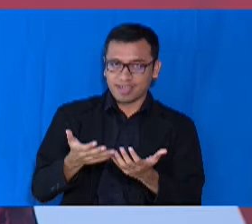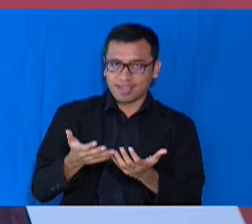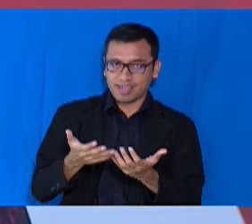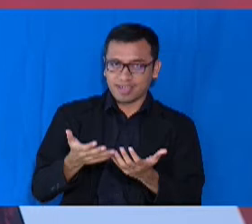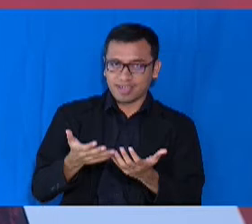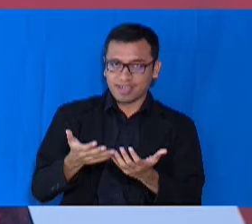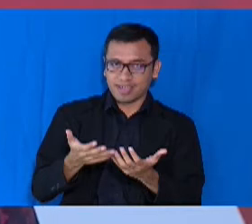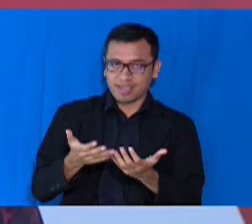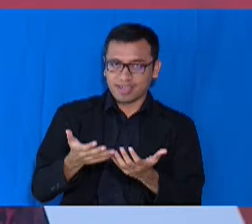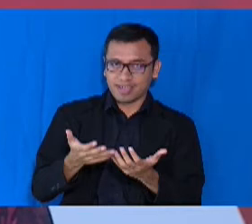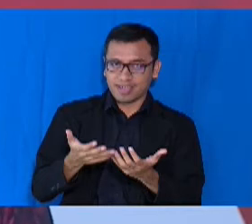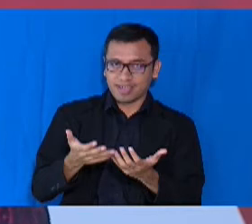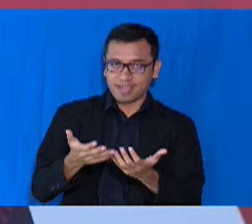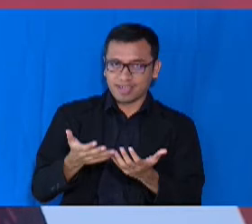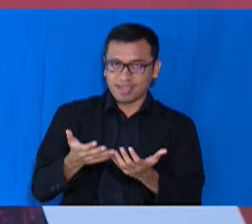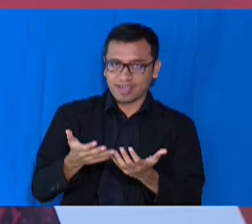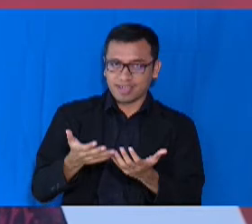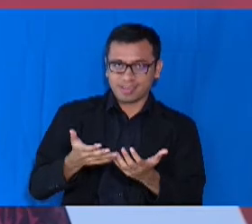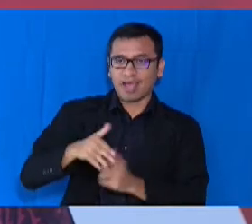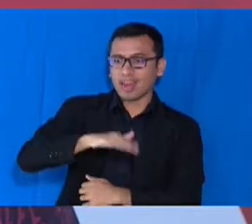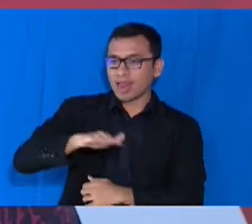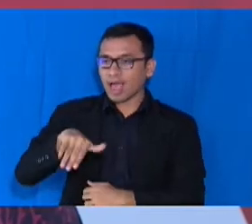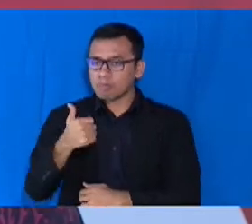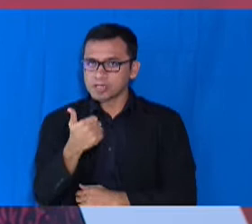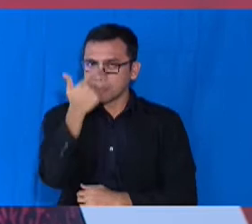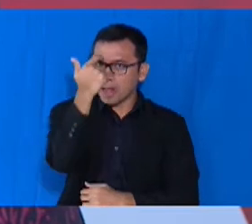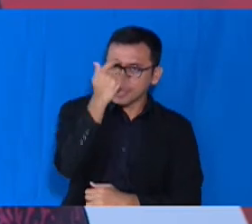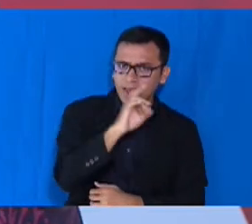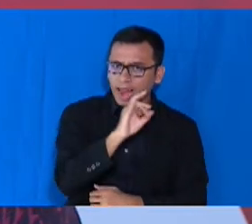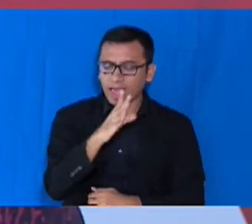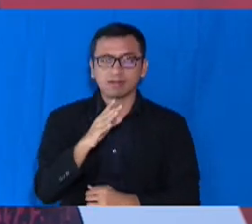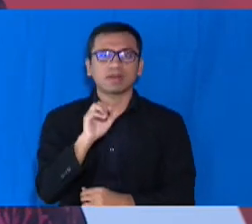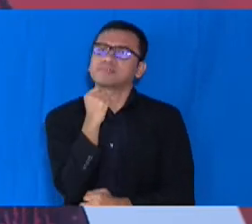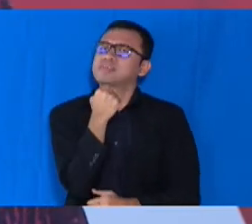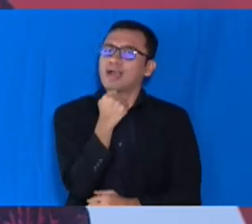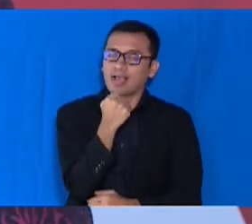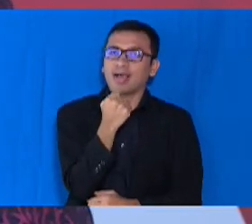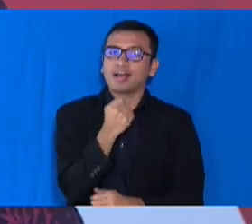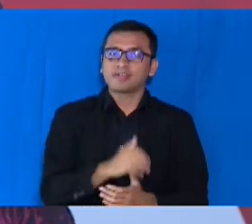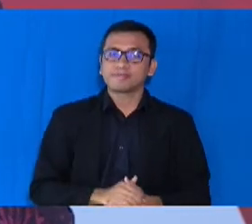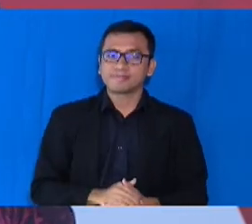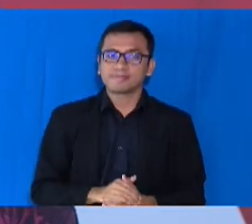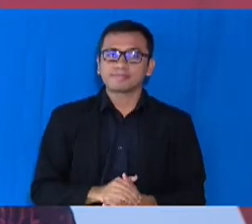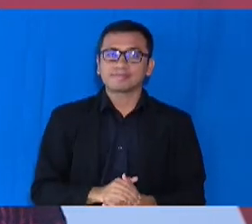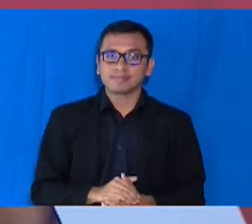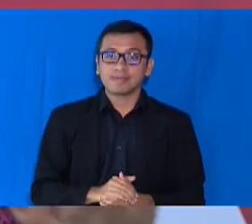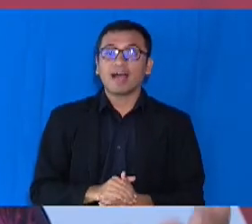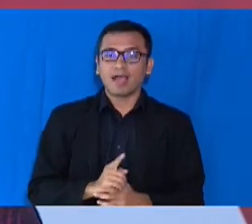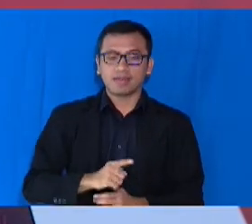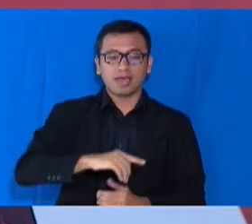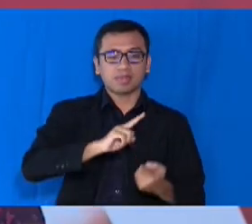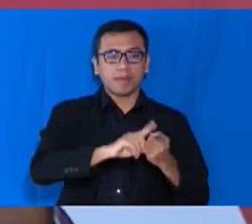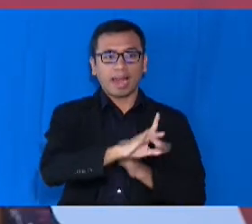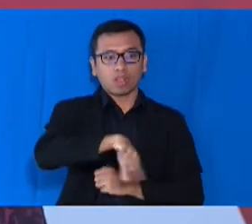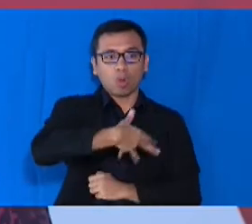menjadi stressful karena apa? Tugas kita bertambah, yang awalnya kita lebih banyak mungkin hanya memikirkan